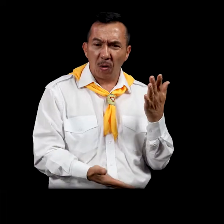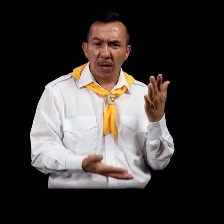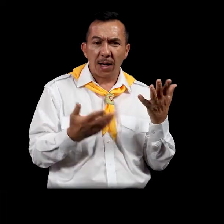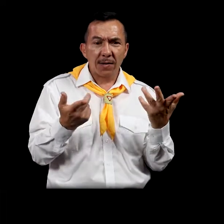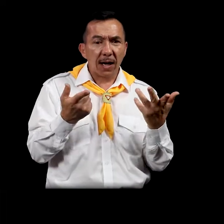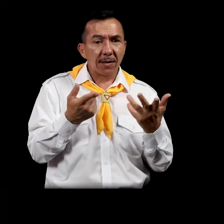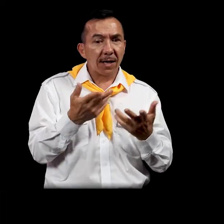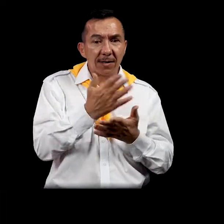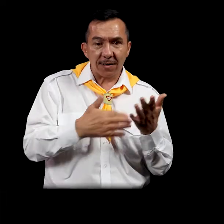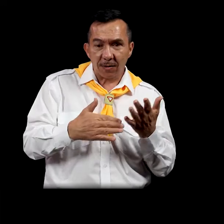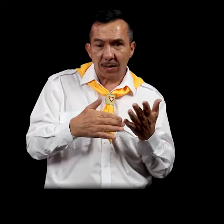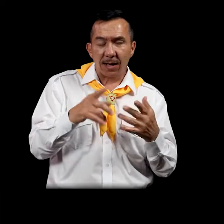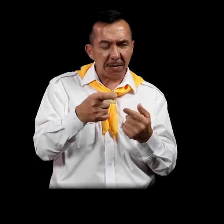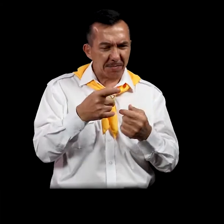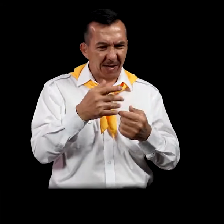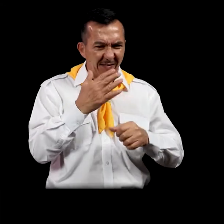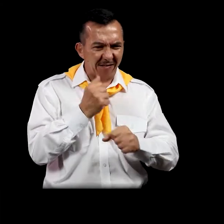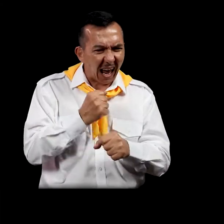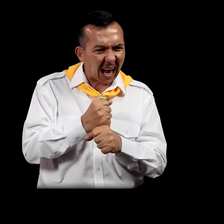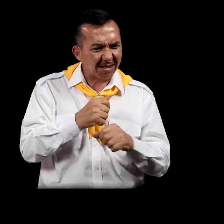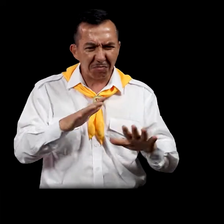vader, ek wens hy was dood,